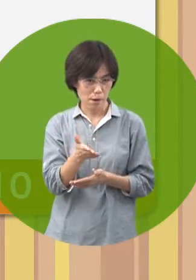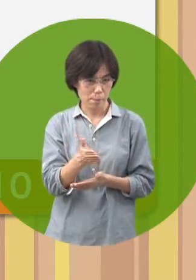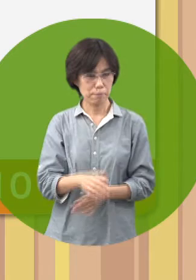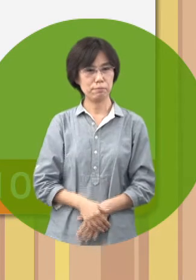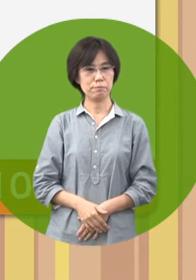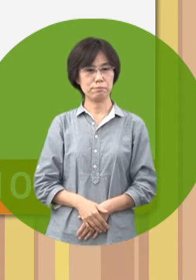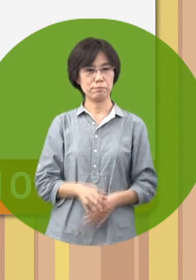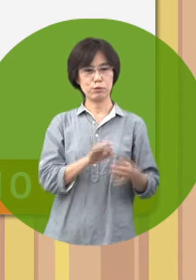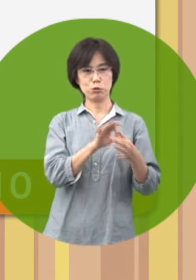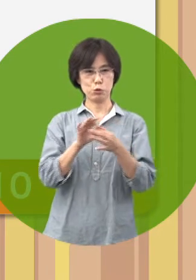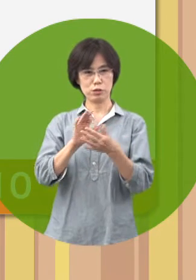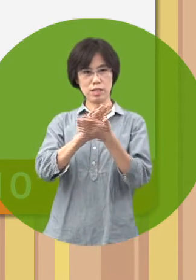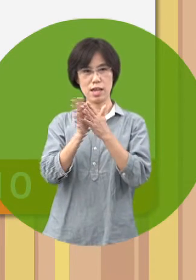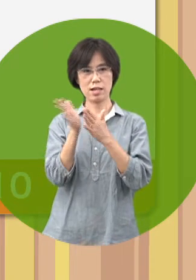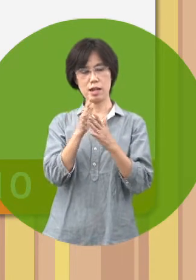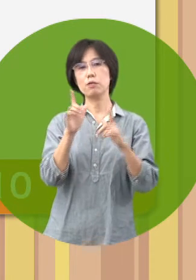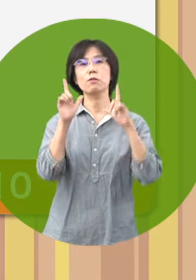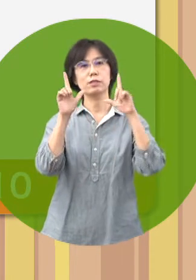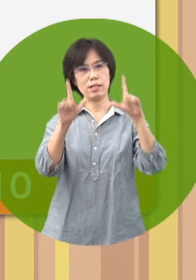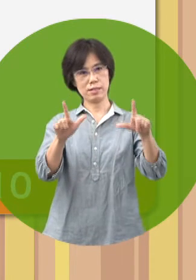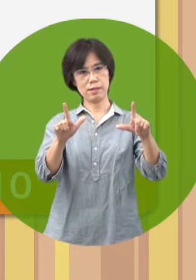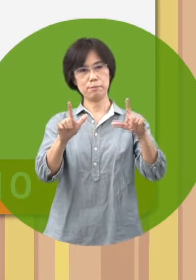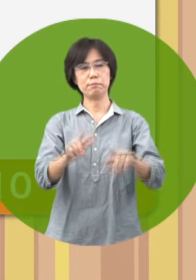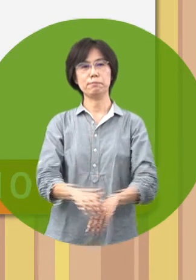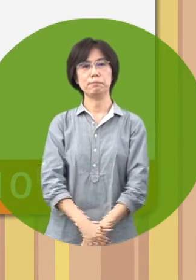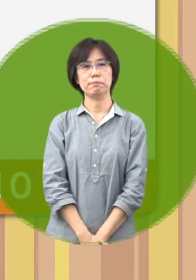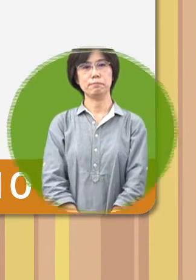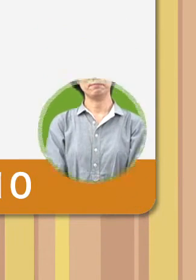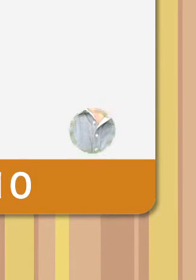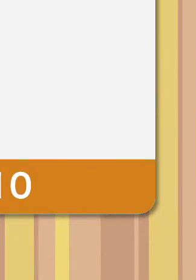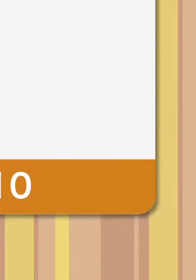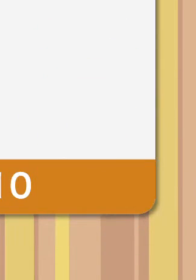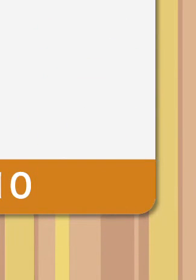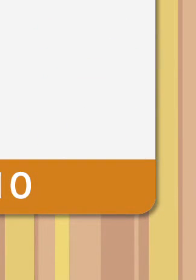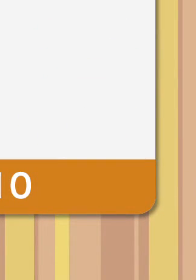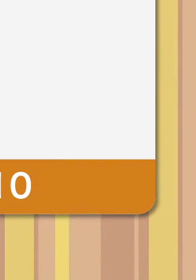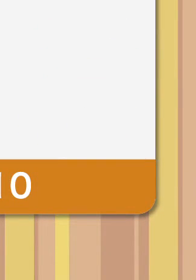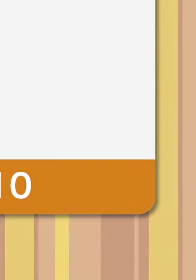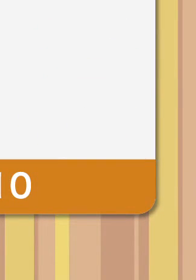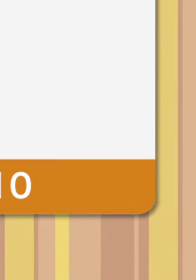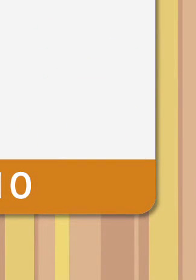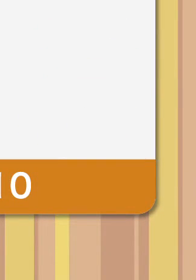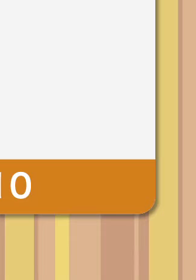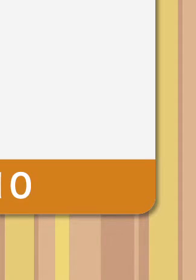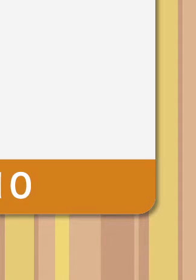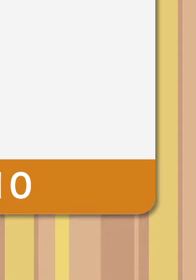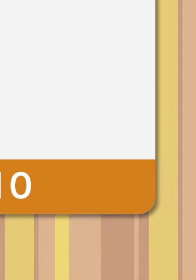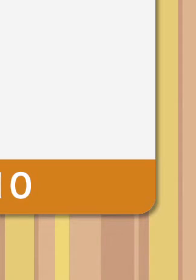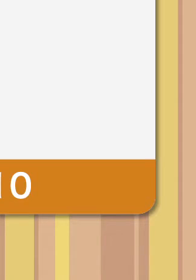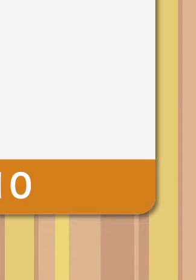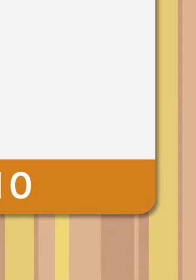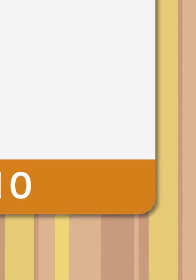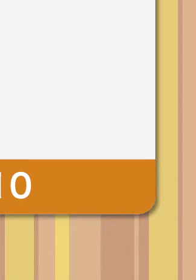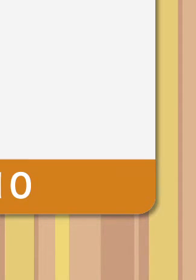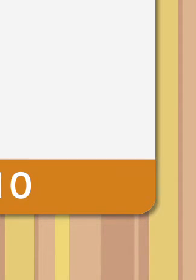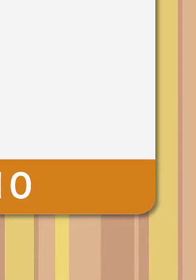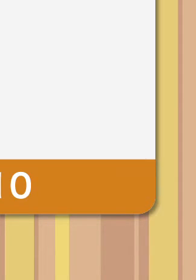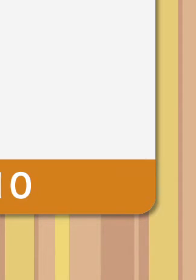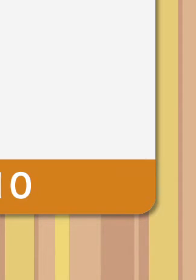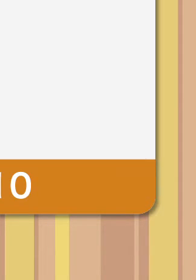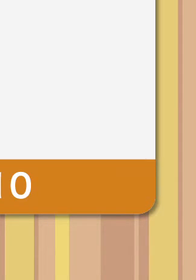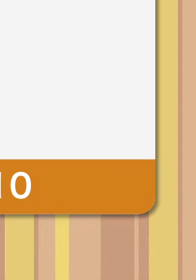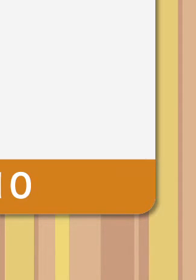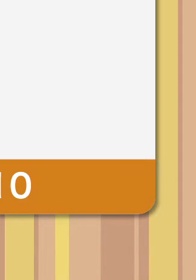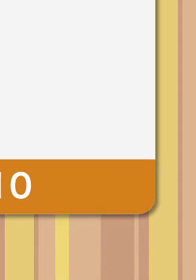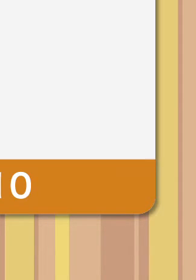続いて県からのお知らせです。県ではより魅力的で利用しやすい海浜公園の創出を目指して、